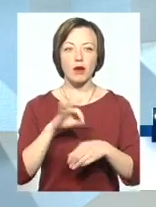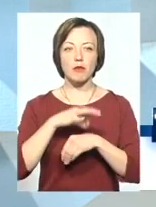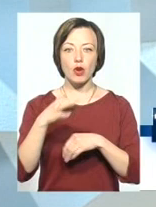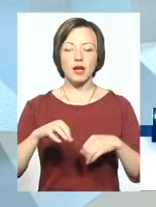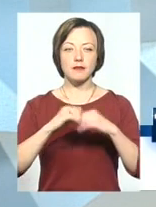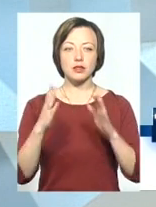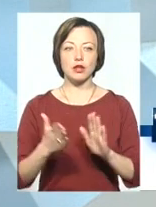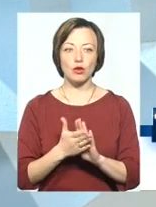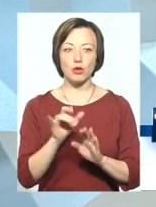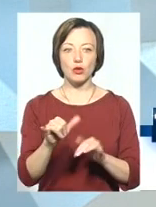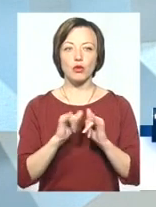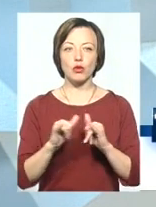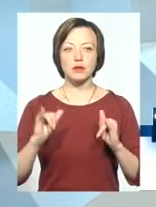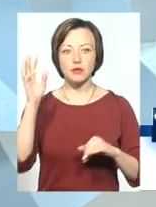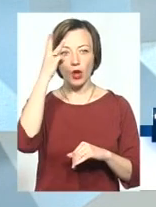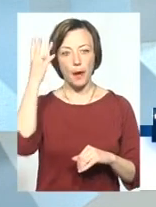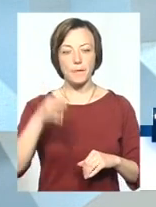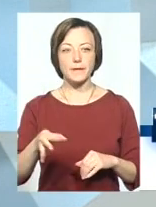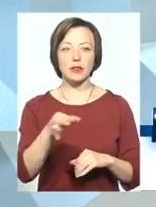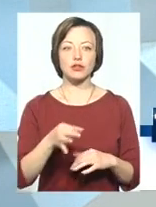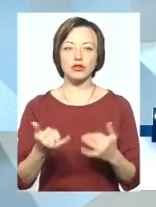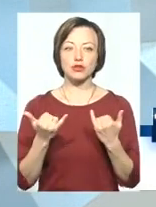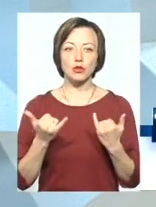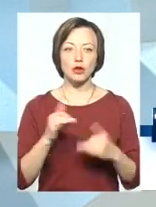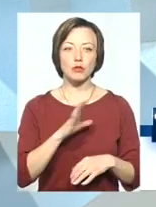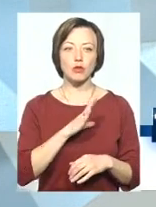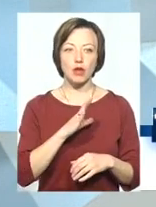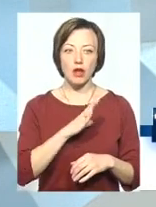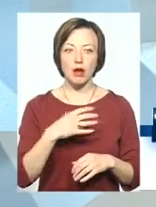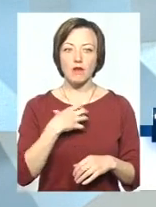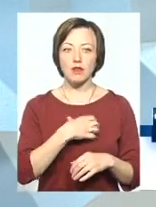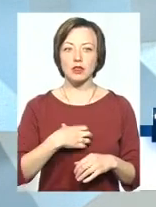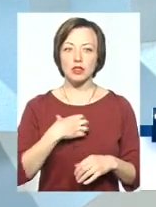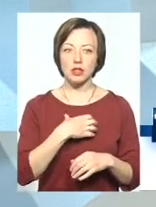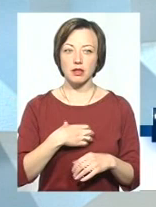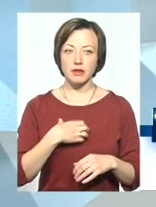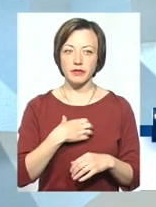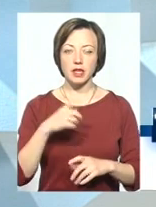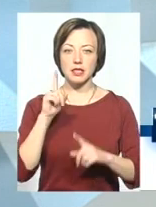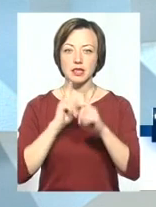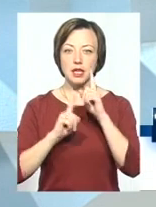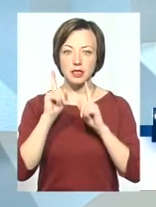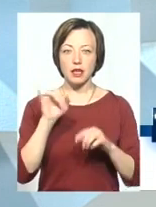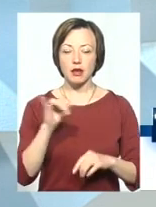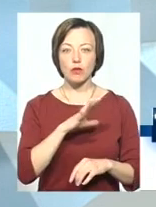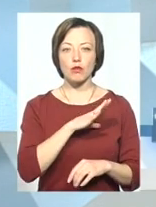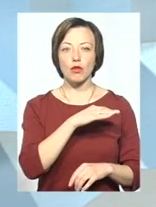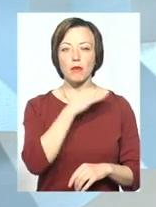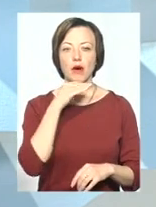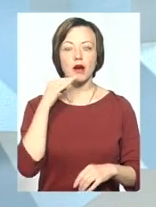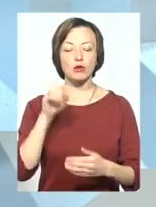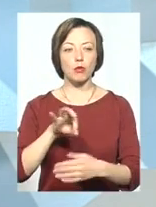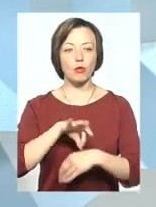в цілому у розвитку Хмельниччини. Е, сьогодні була важлива сесія і було багато